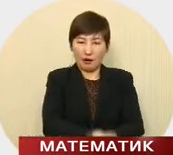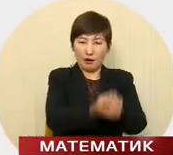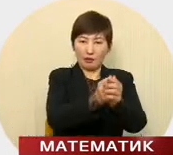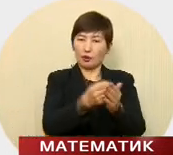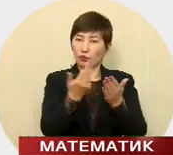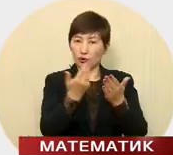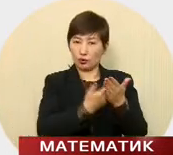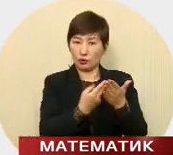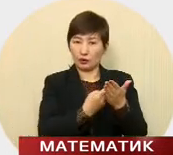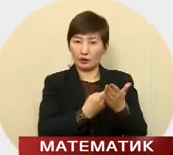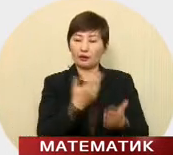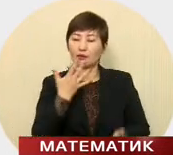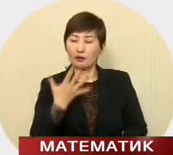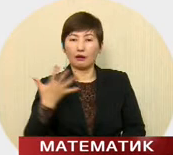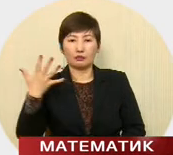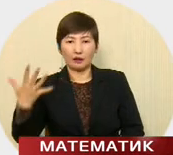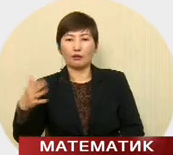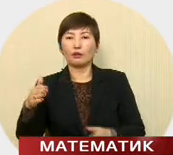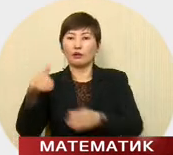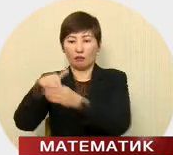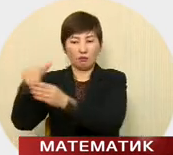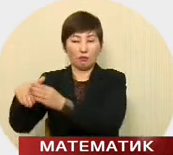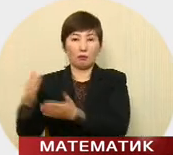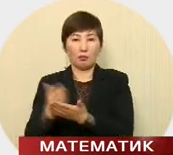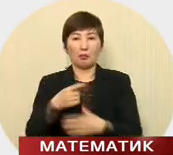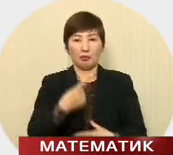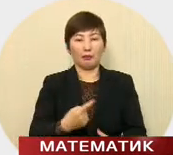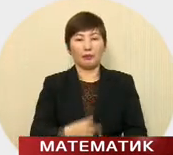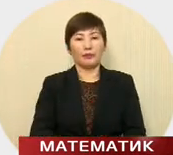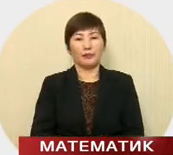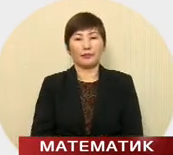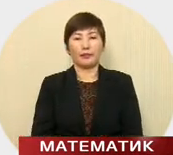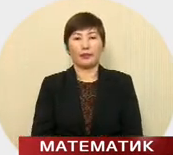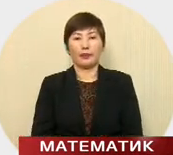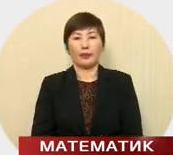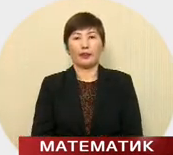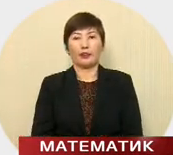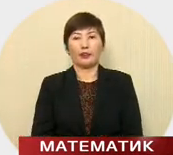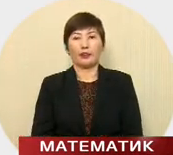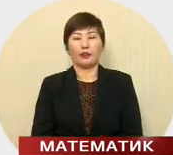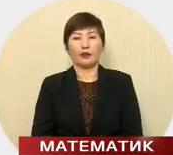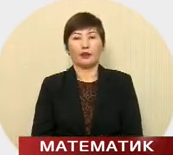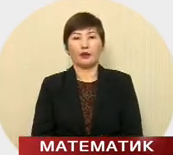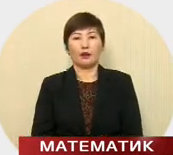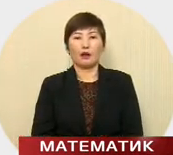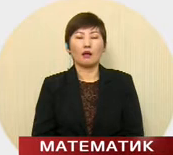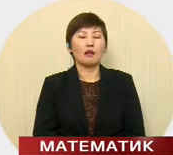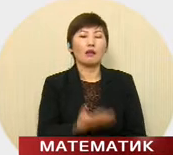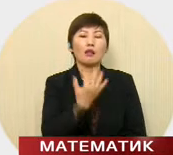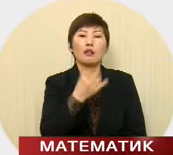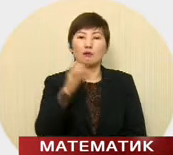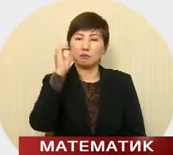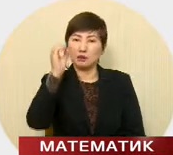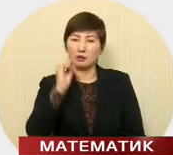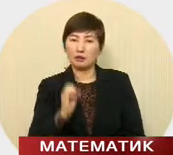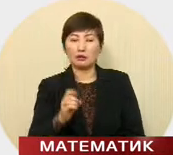зургийн дугуйланд 5 сурагч хамрагдсан гэсэн байна. За одоо бид нар энд эзлэх хувийг тооцоолж олъё. За тэгэхээр